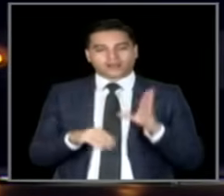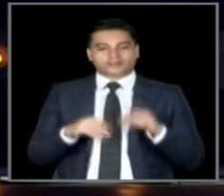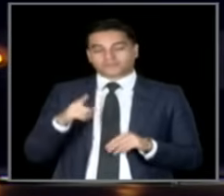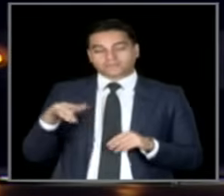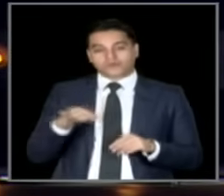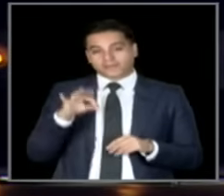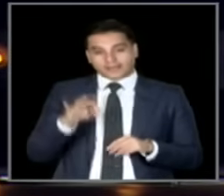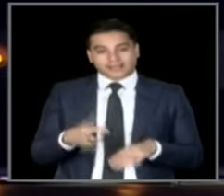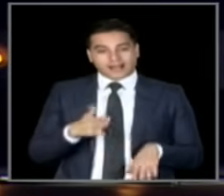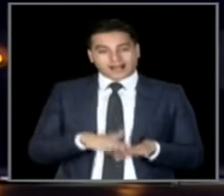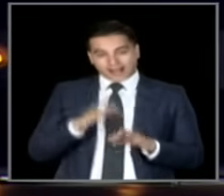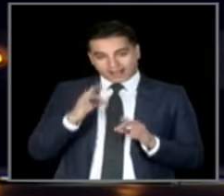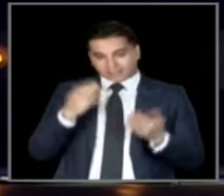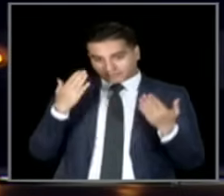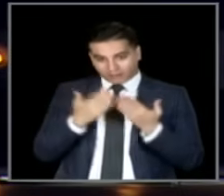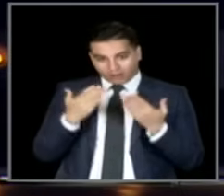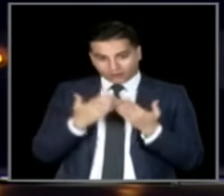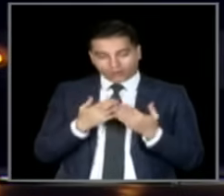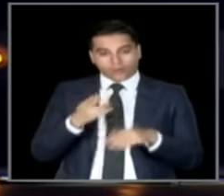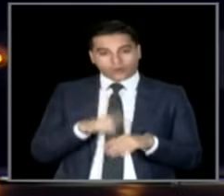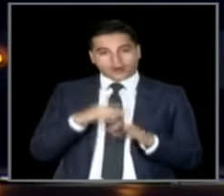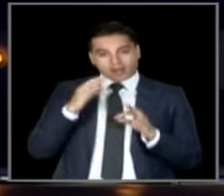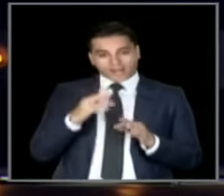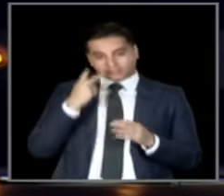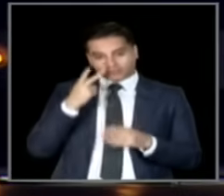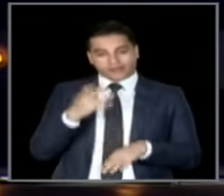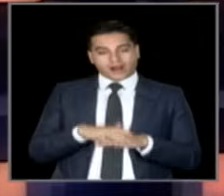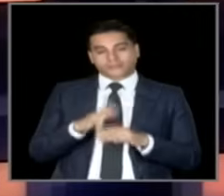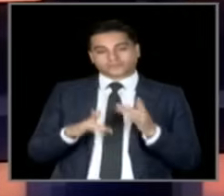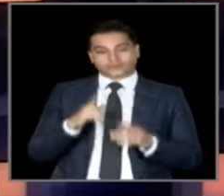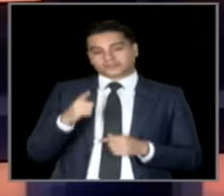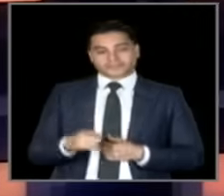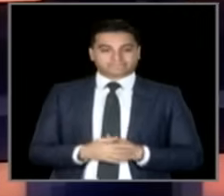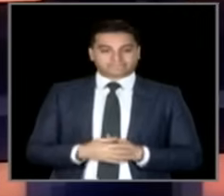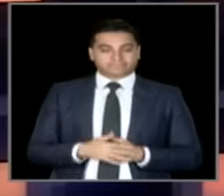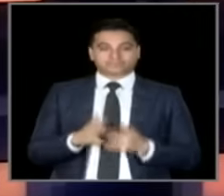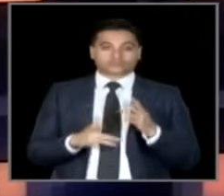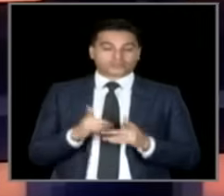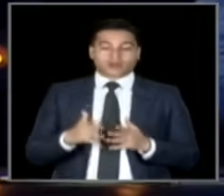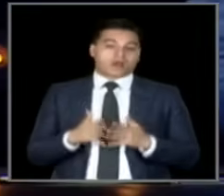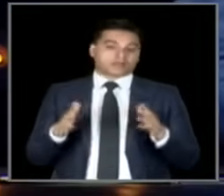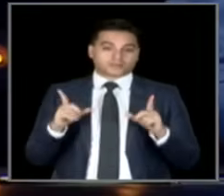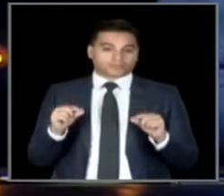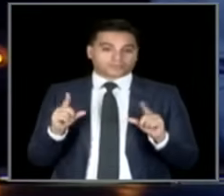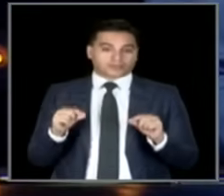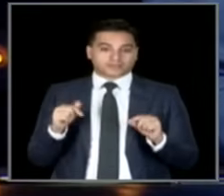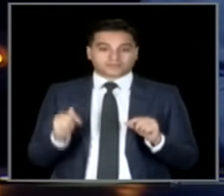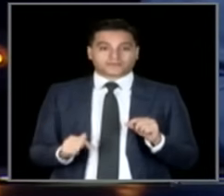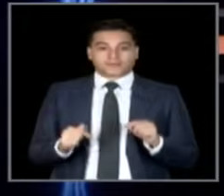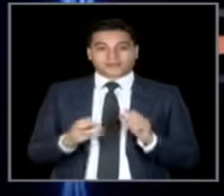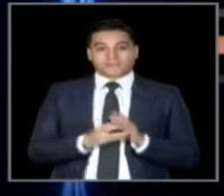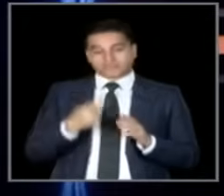مهمة جدا، لازم تقروها ولازم كمان تتفرجوا على المسلسل. مسلسل عظيم. جامعة